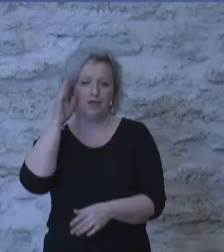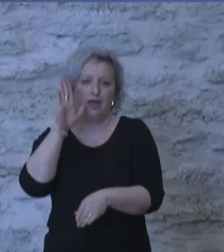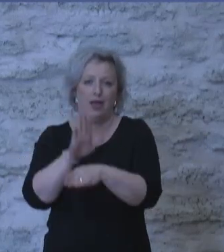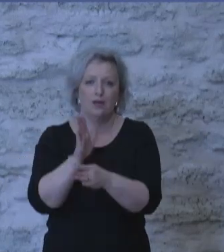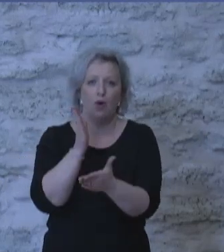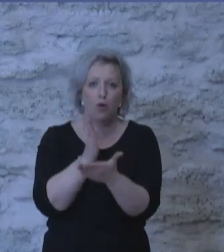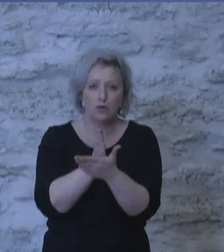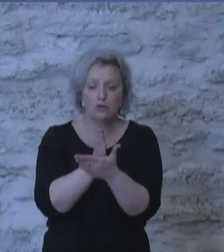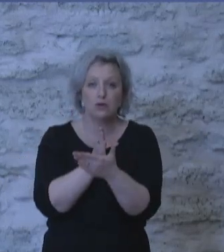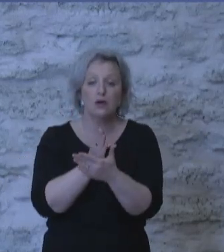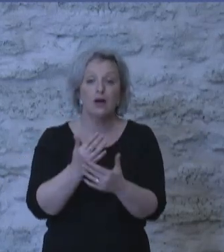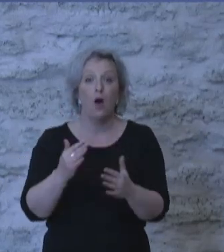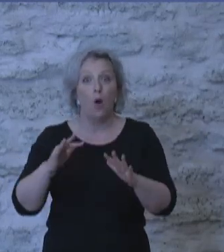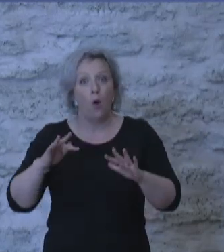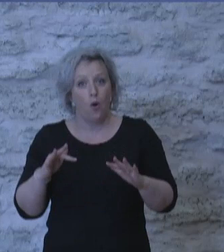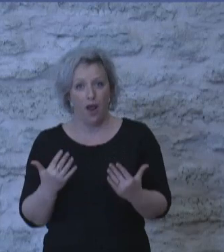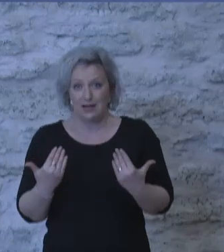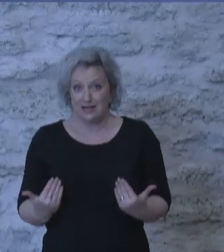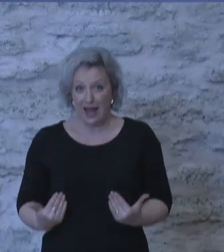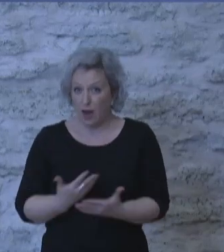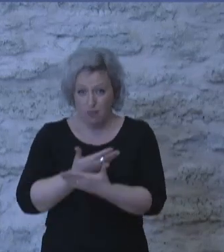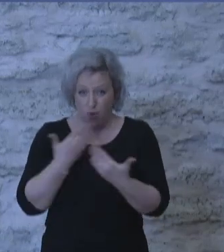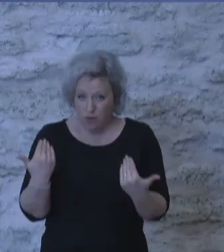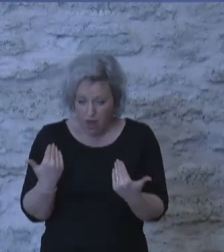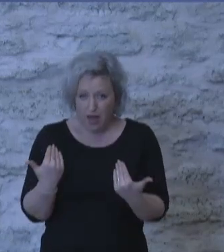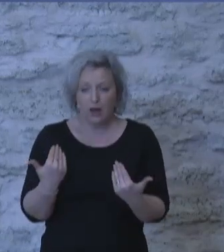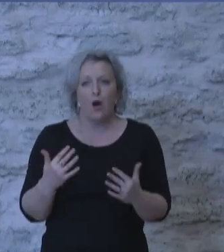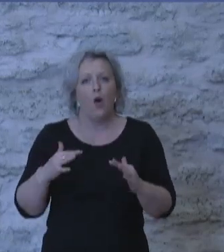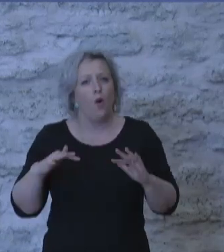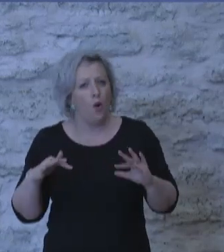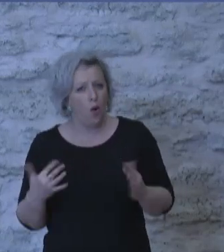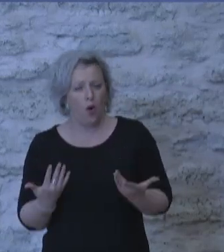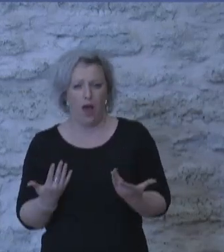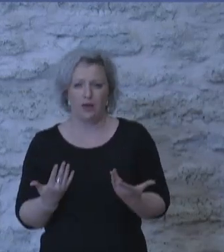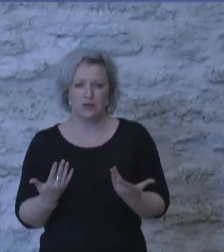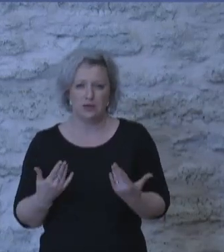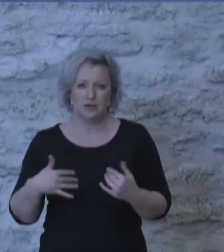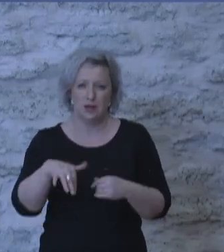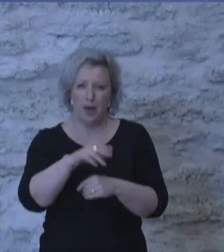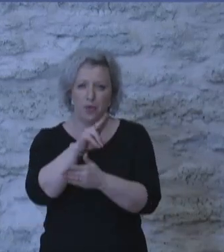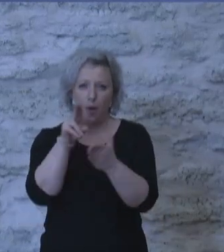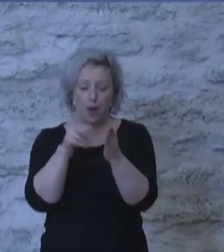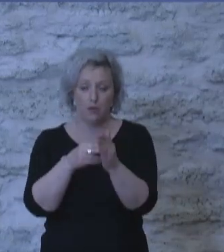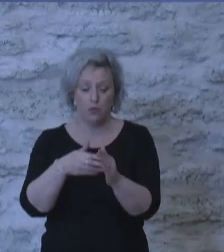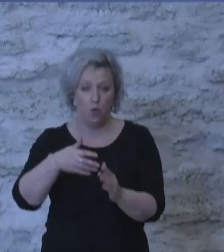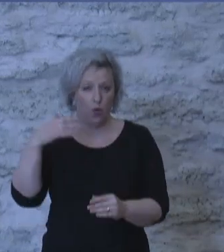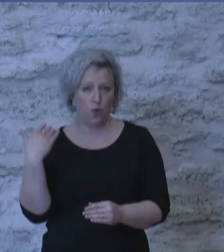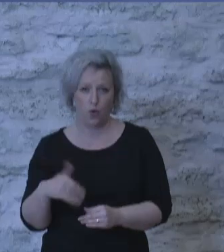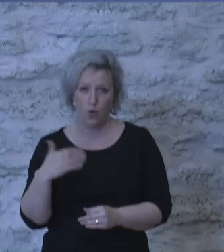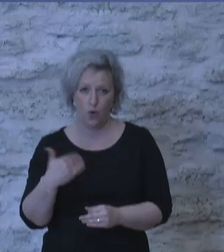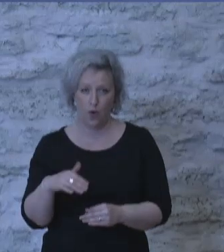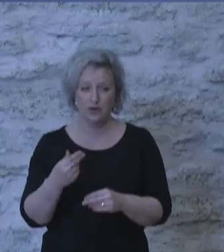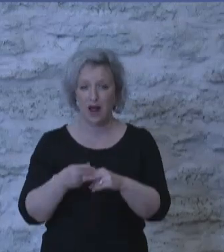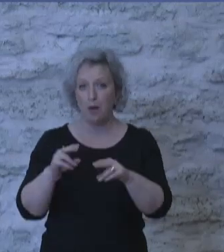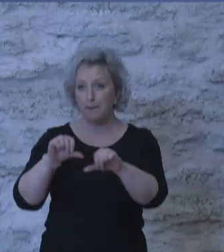Kui seda meil täna ei oleks, siis me võiksime olla küll väga sügavad probleemid ees, et kui piirid on